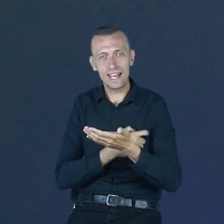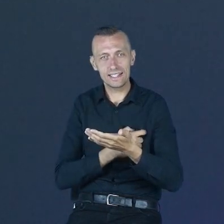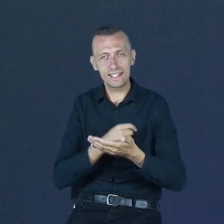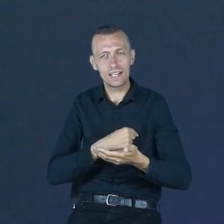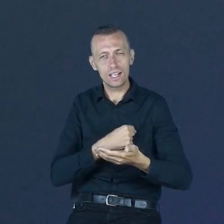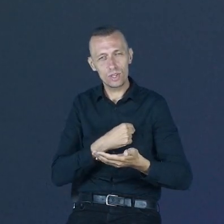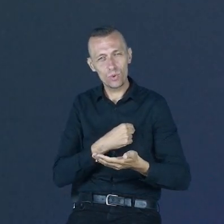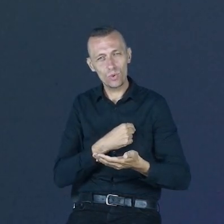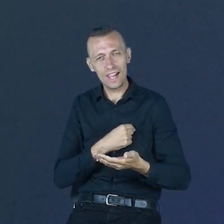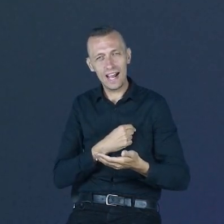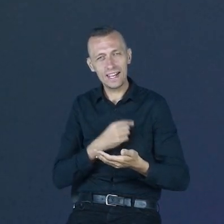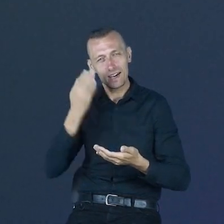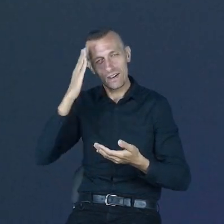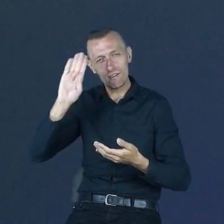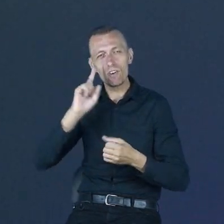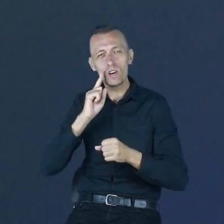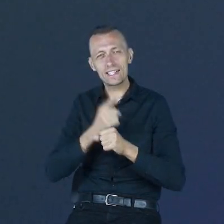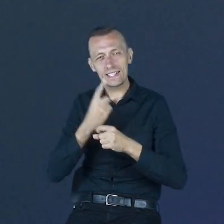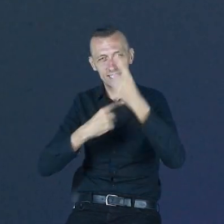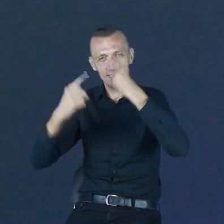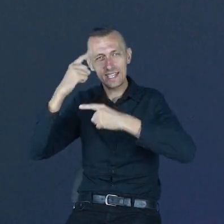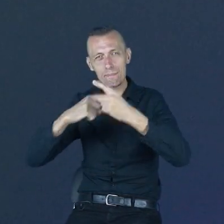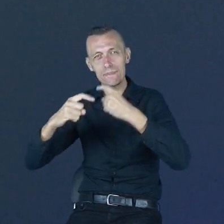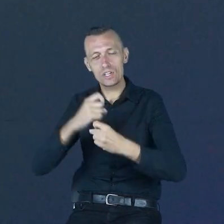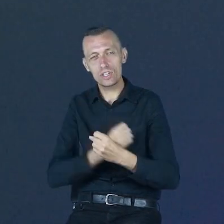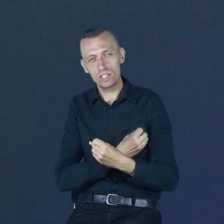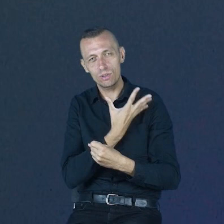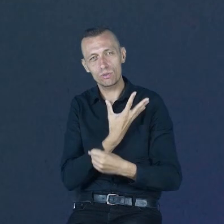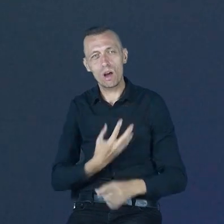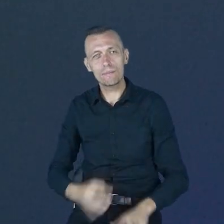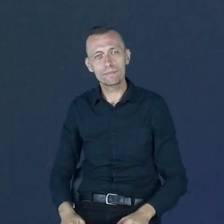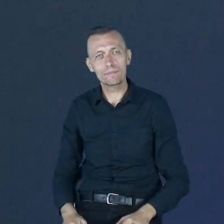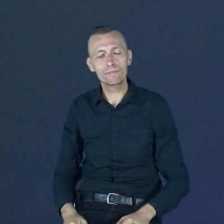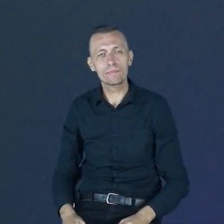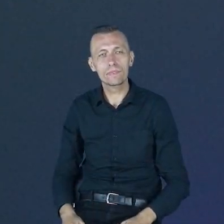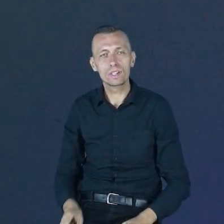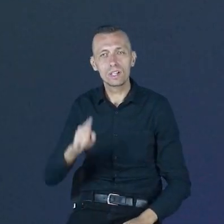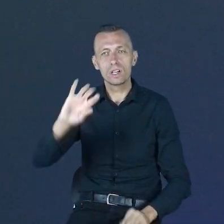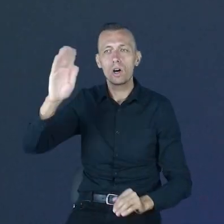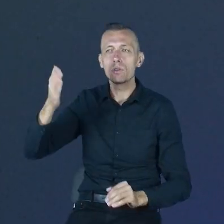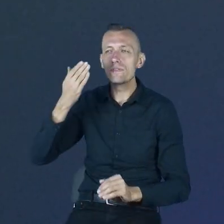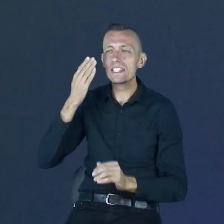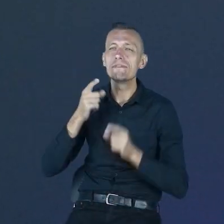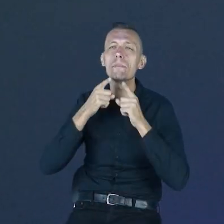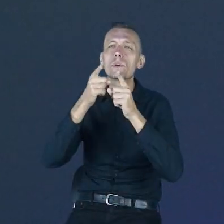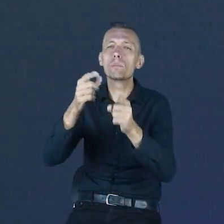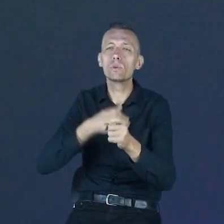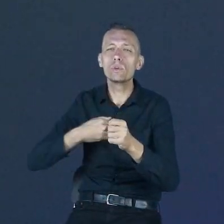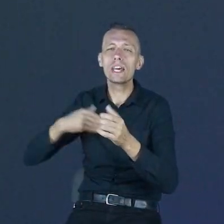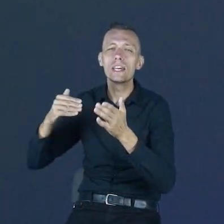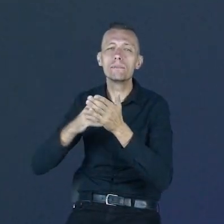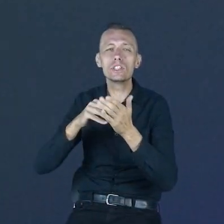decyzji, i myśli. I by wzywa nas do tego, abyśmy dokonywali korekty.